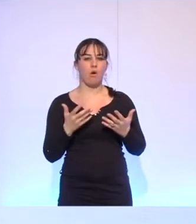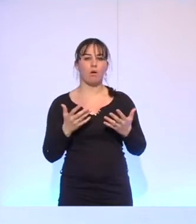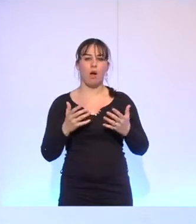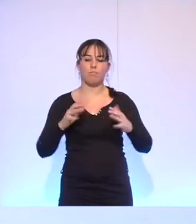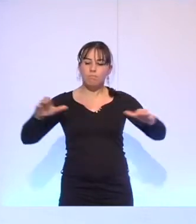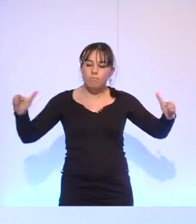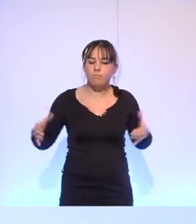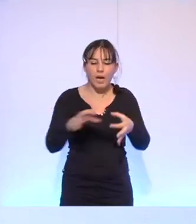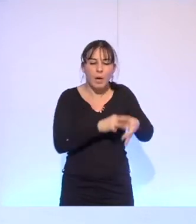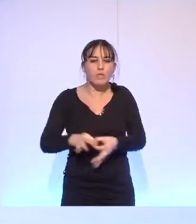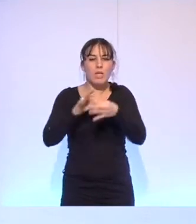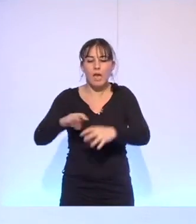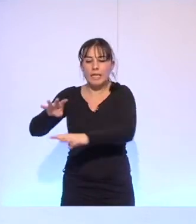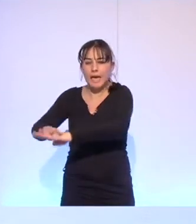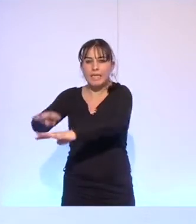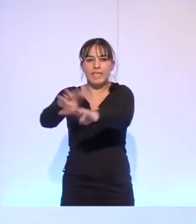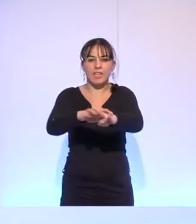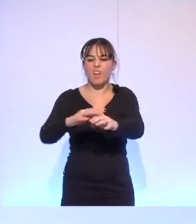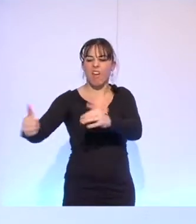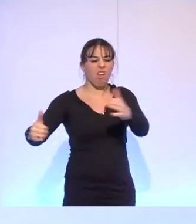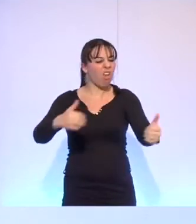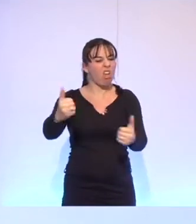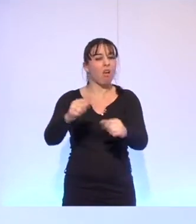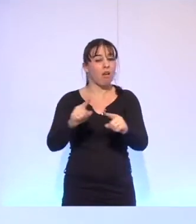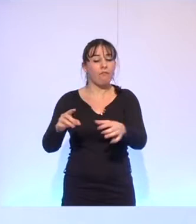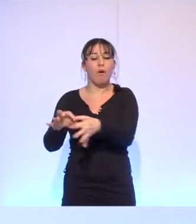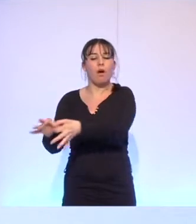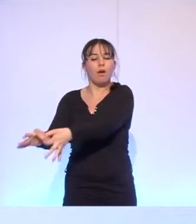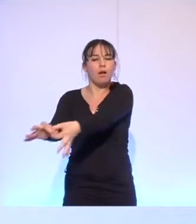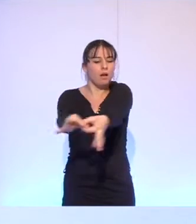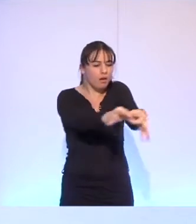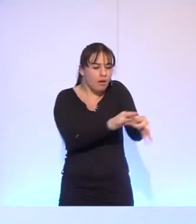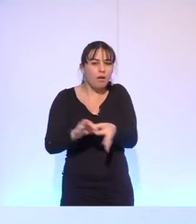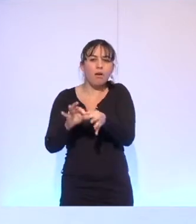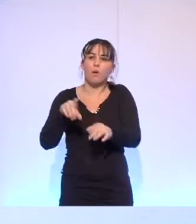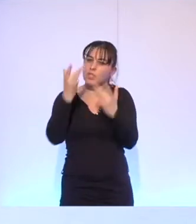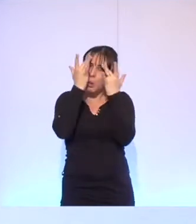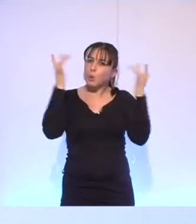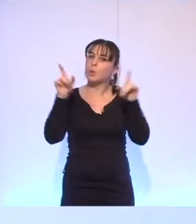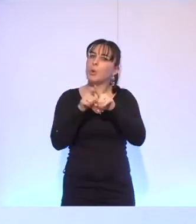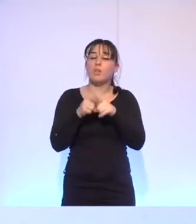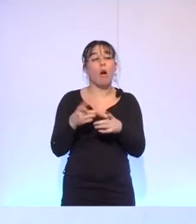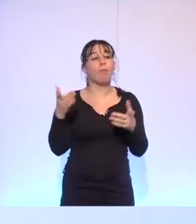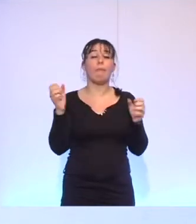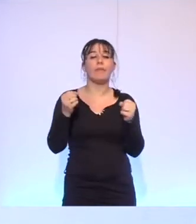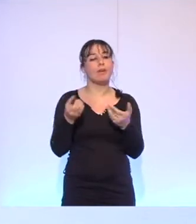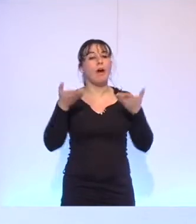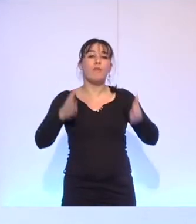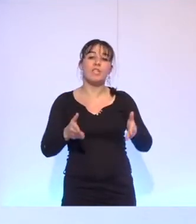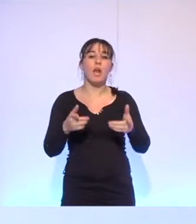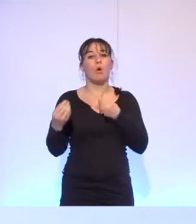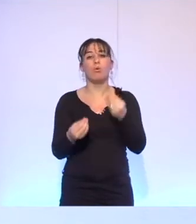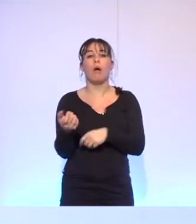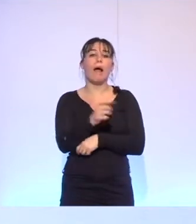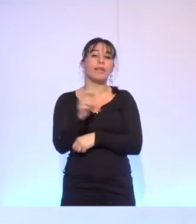Nous voulons réconcilier tous les quartiers, les uns avec les autres. Nous voulons réconcilier la culture soi-disant officielle et la culture soi-disant alternative. Nous